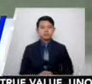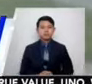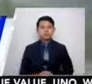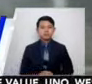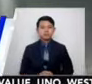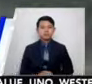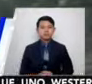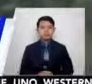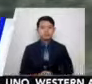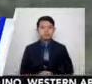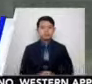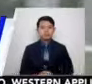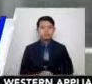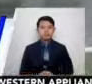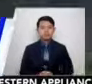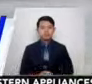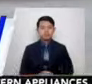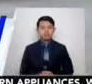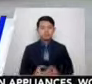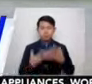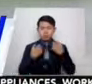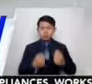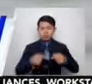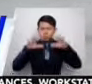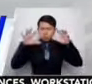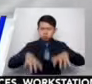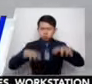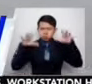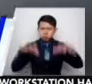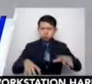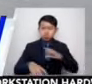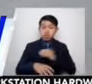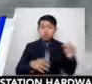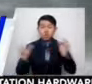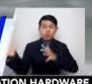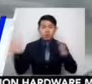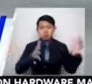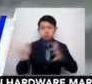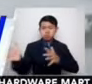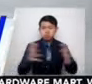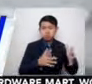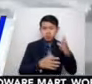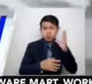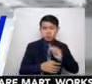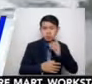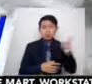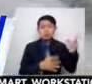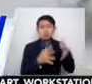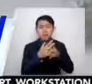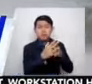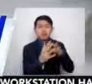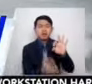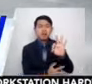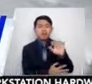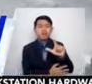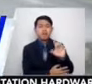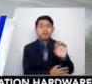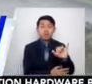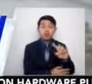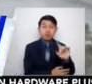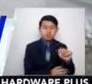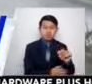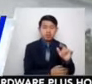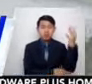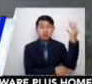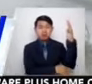Malakas na ulan at hangin po ang nararanasan ngayon sa Florida sa Amerika. Ang ilang puno sa kalsada nagtumbahan na.